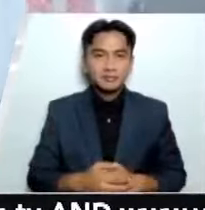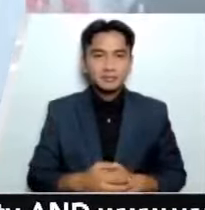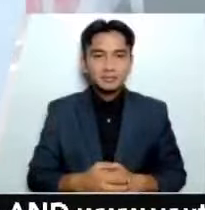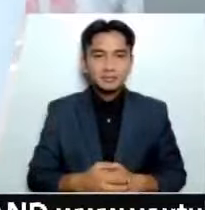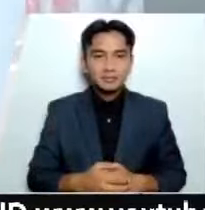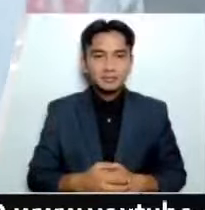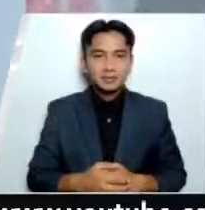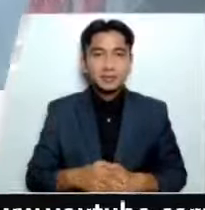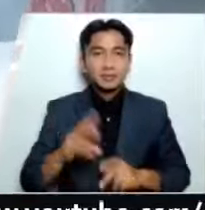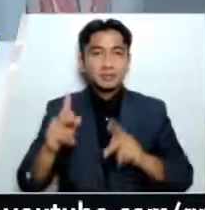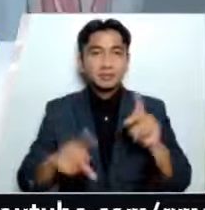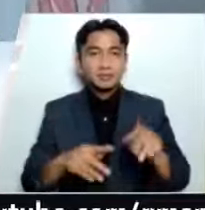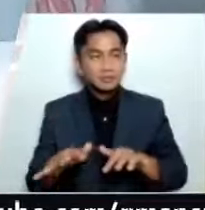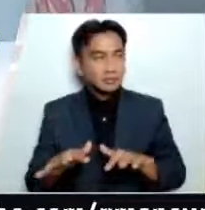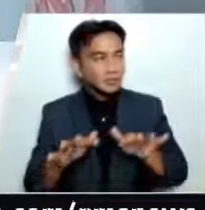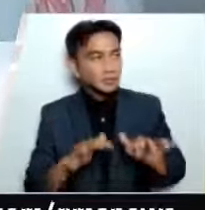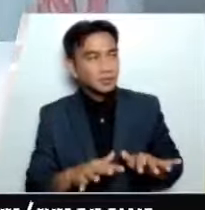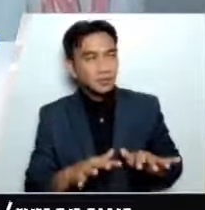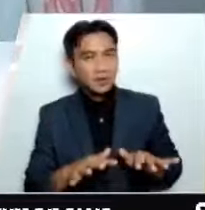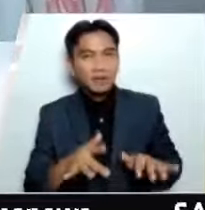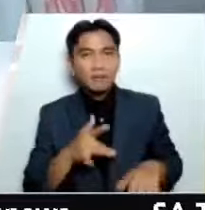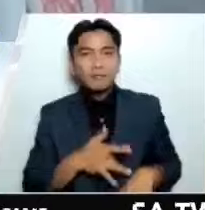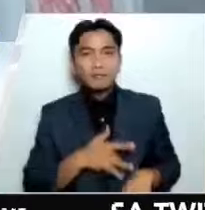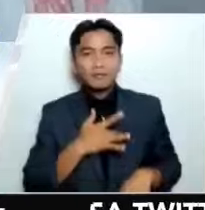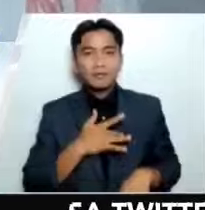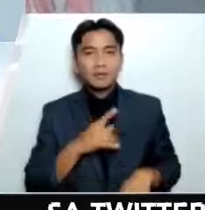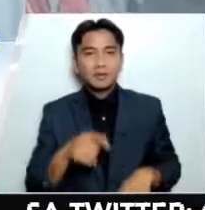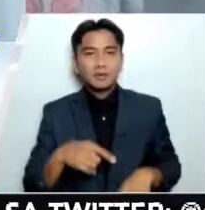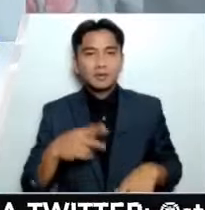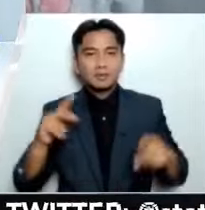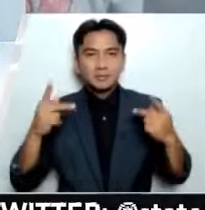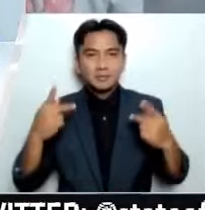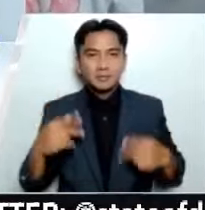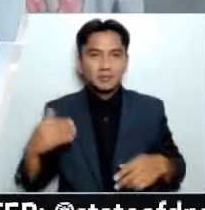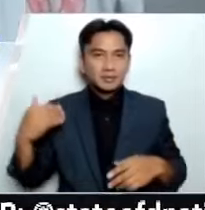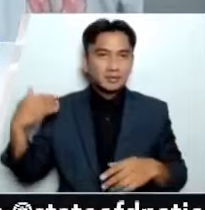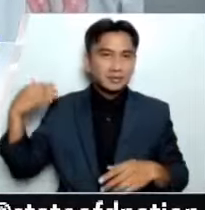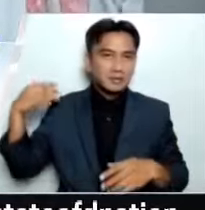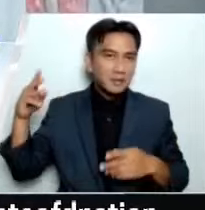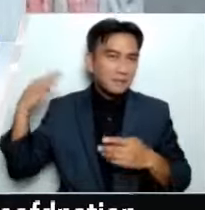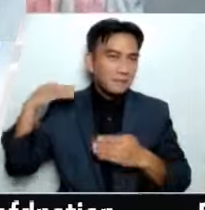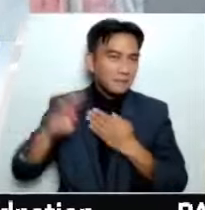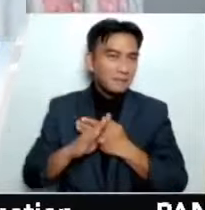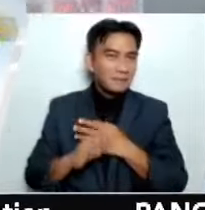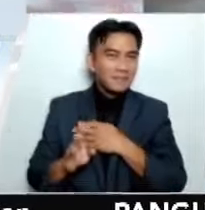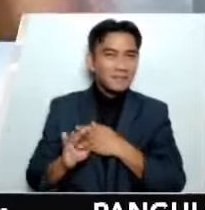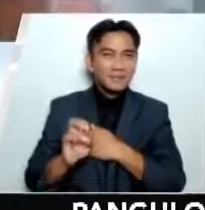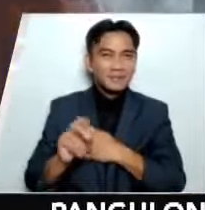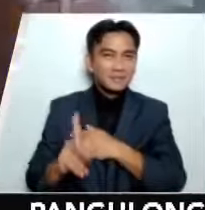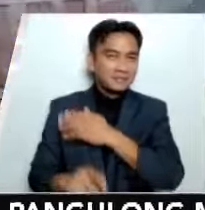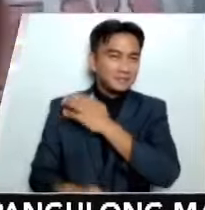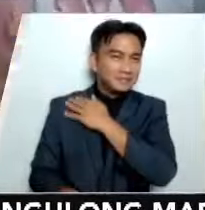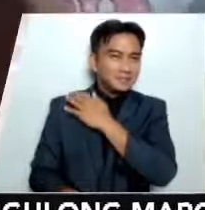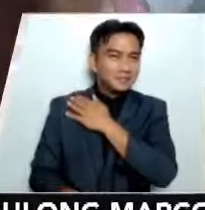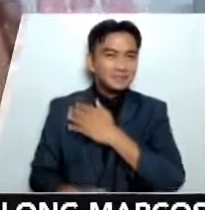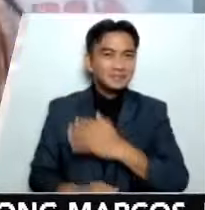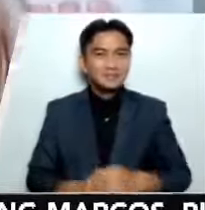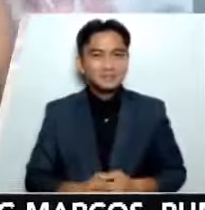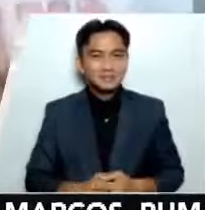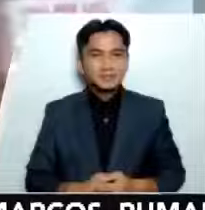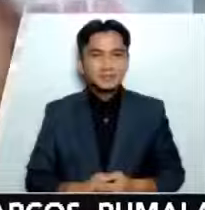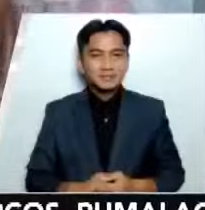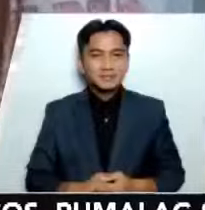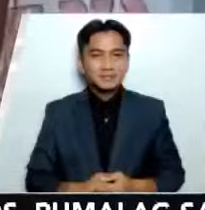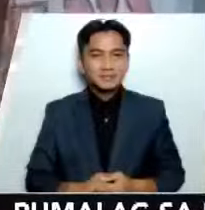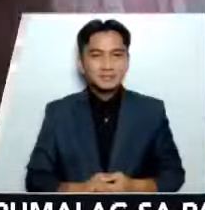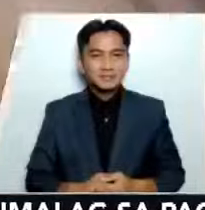na ang nakaramdam ng sakit sa likod. Ang tanda ko na pala. Feel ko ang tanda ko na. Ang